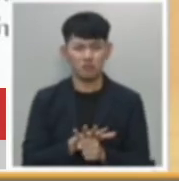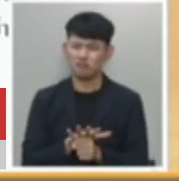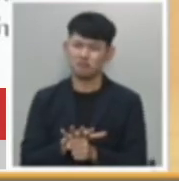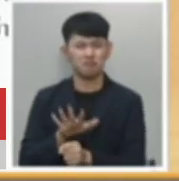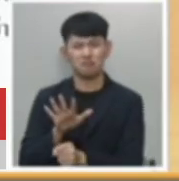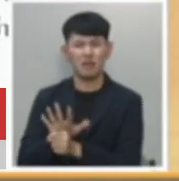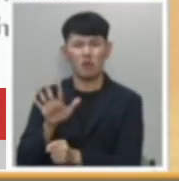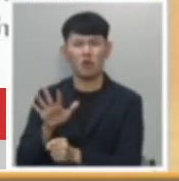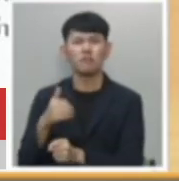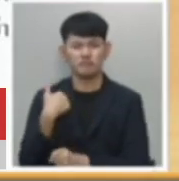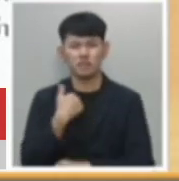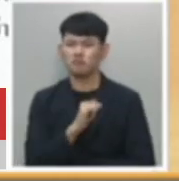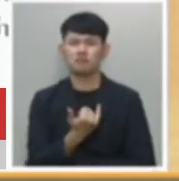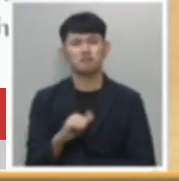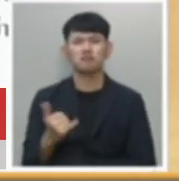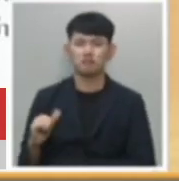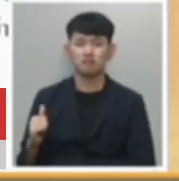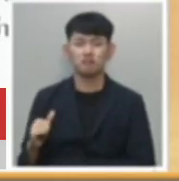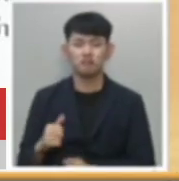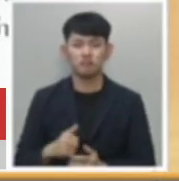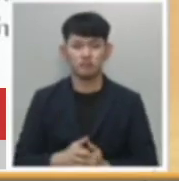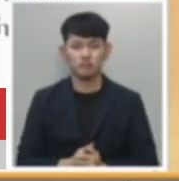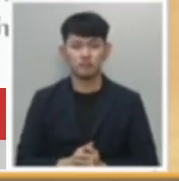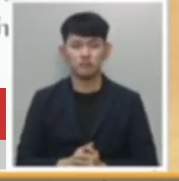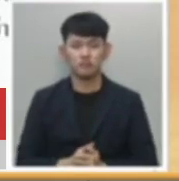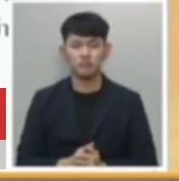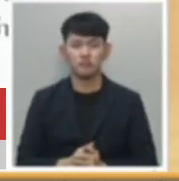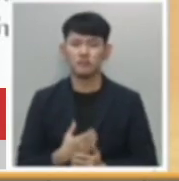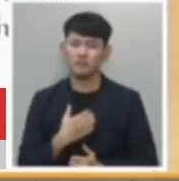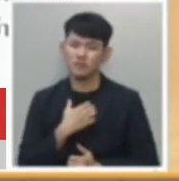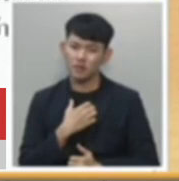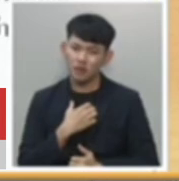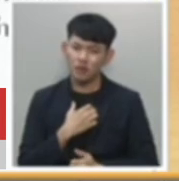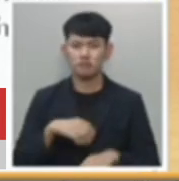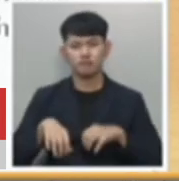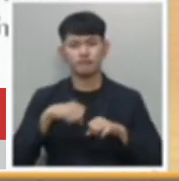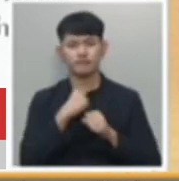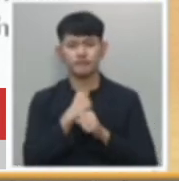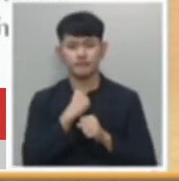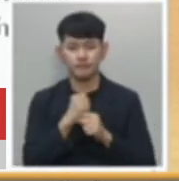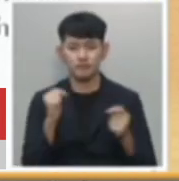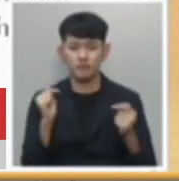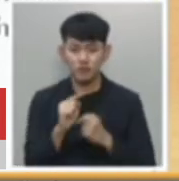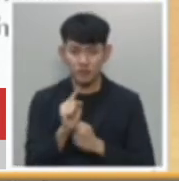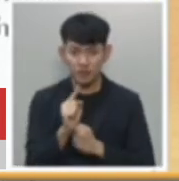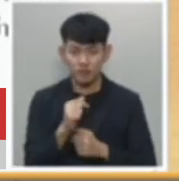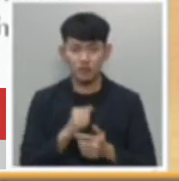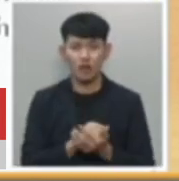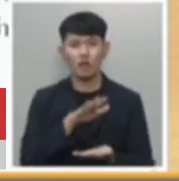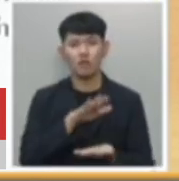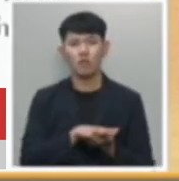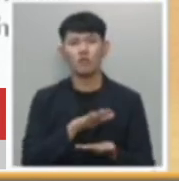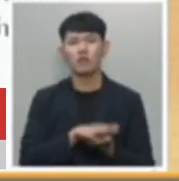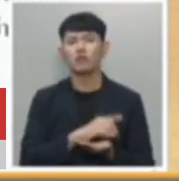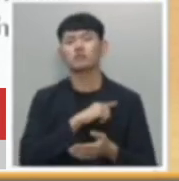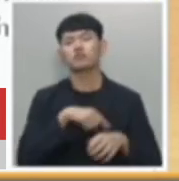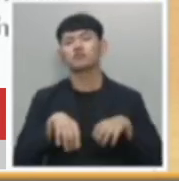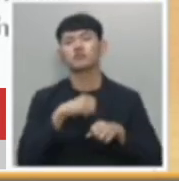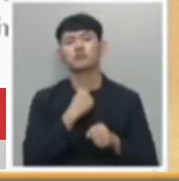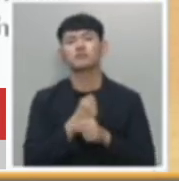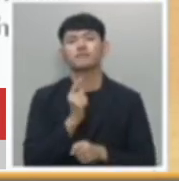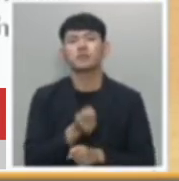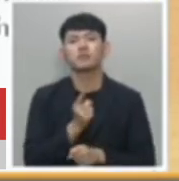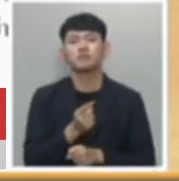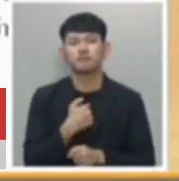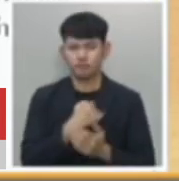ม่พอนะครับแล้วก็อยากจะเอามาดำเนินการในโรงเรียนเหมือนเดิมอันนี้ถูกต้องนะ